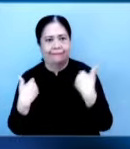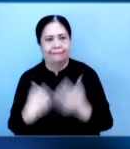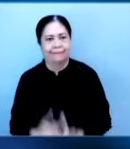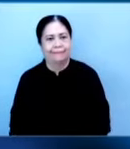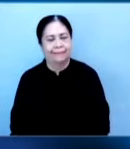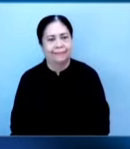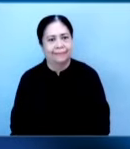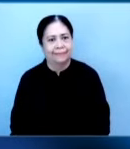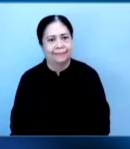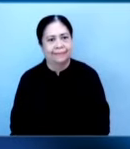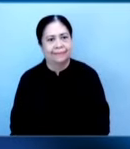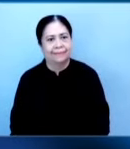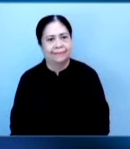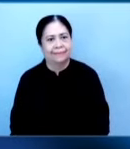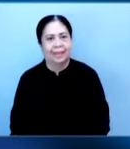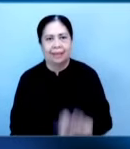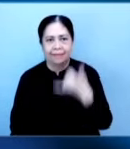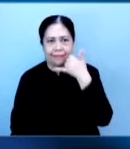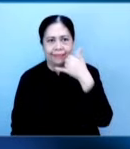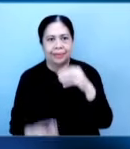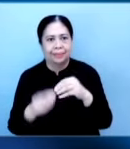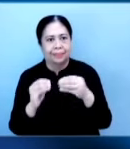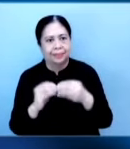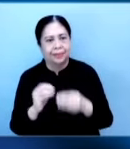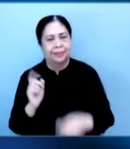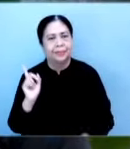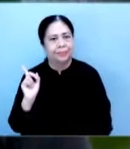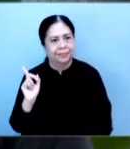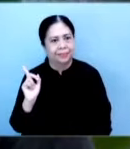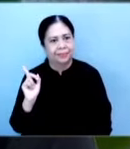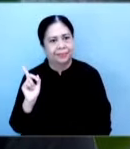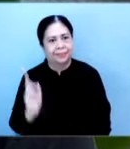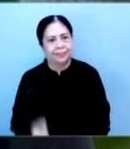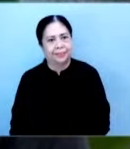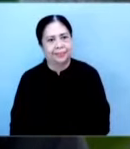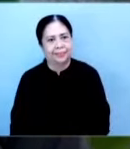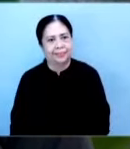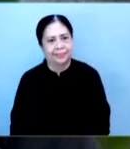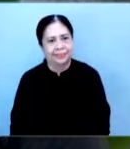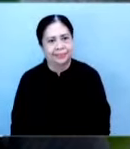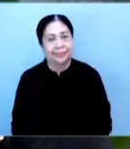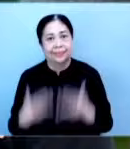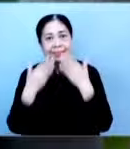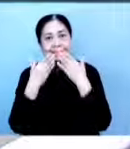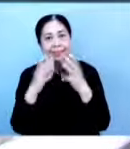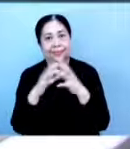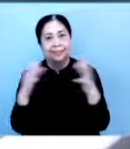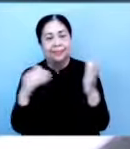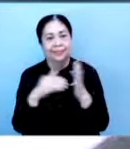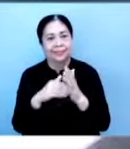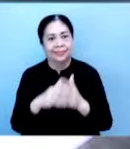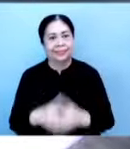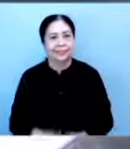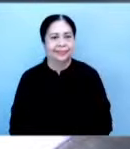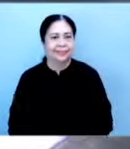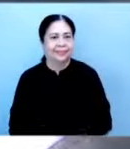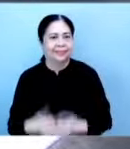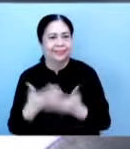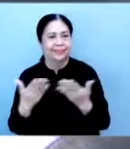ano din kami doon may mobile number din po Ayun po nasa screens nila Okay thank you very much again JC and Dian